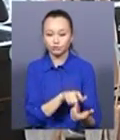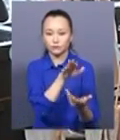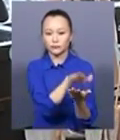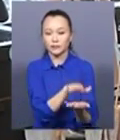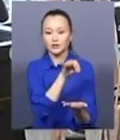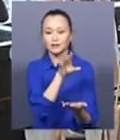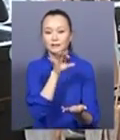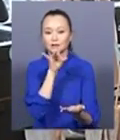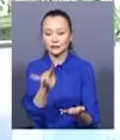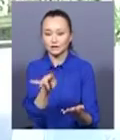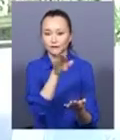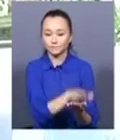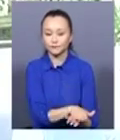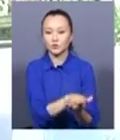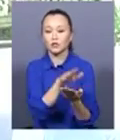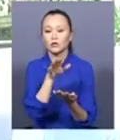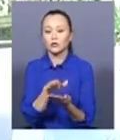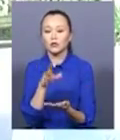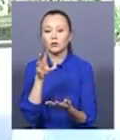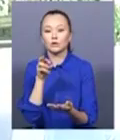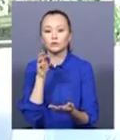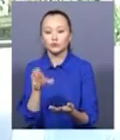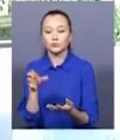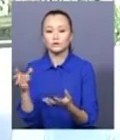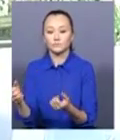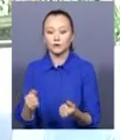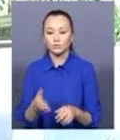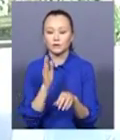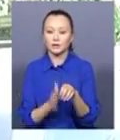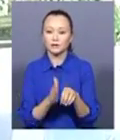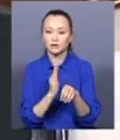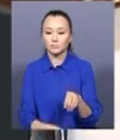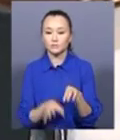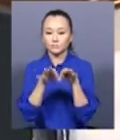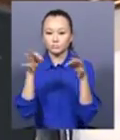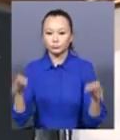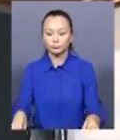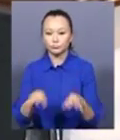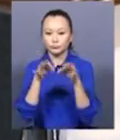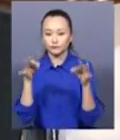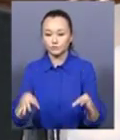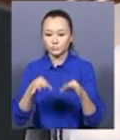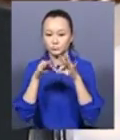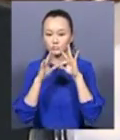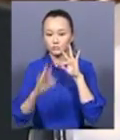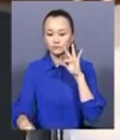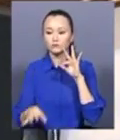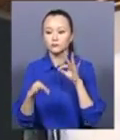и сыр. Берем лосось и нарезаем его тонкими пластиками.